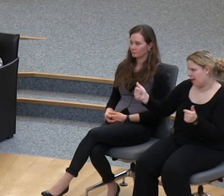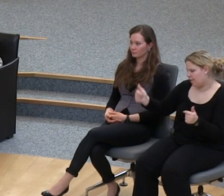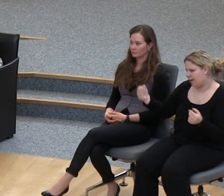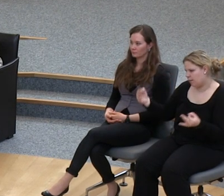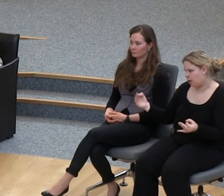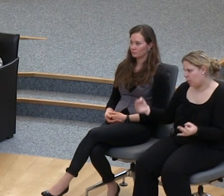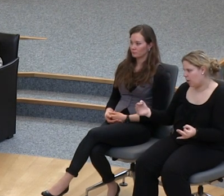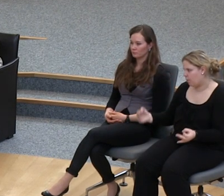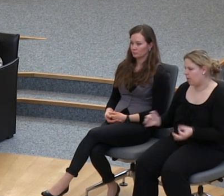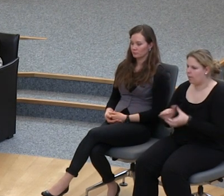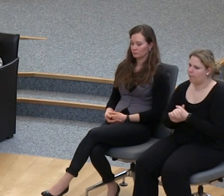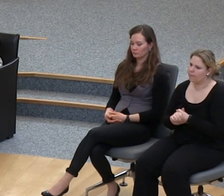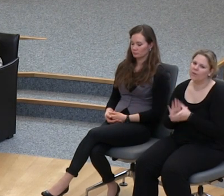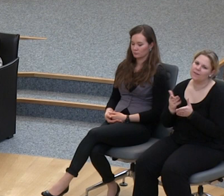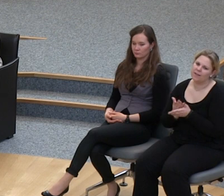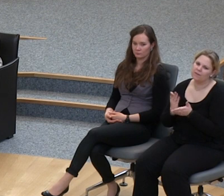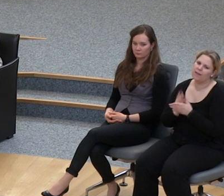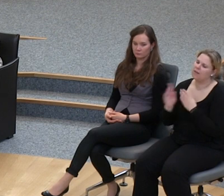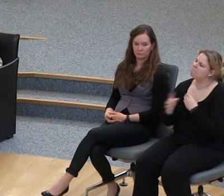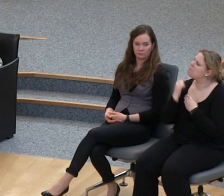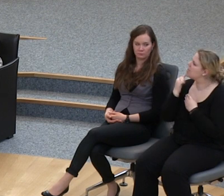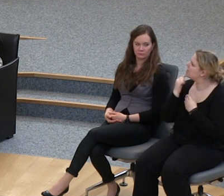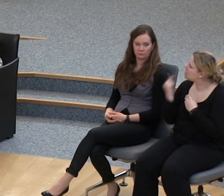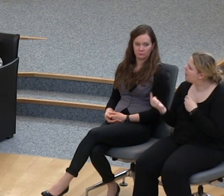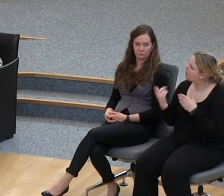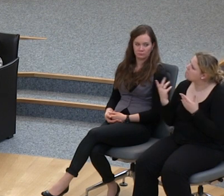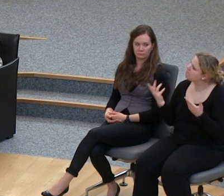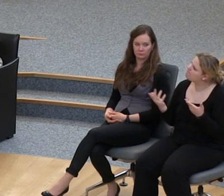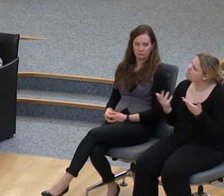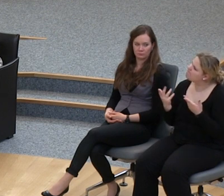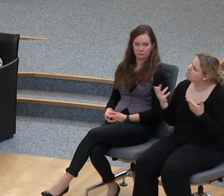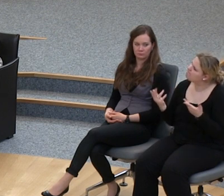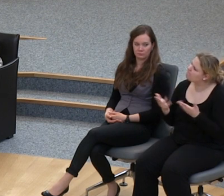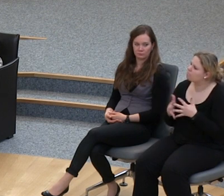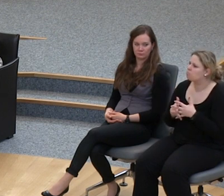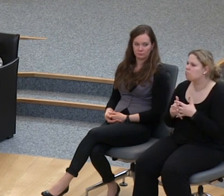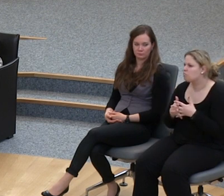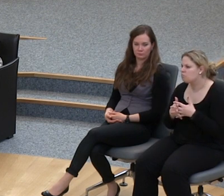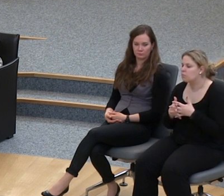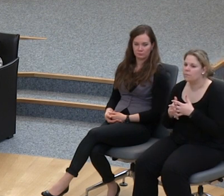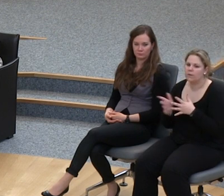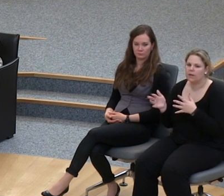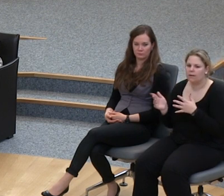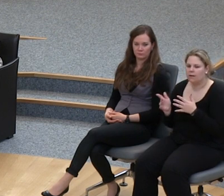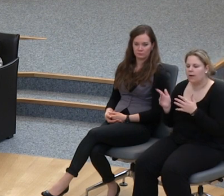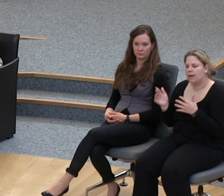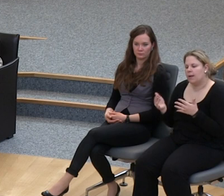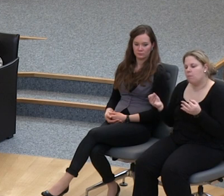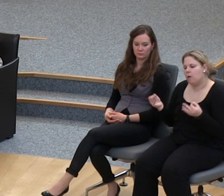sagen wir von unserem Ressort her, das kann nur so gelöst werden, dass wir ein